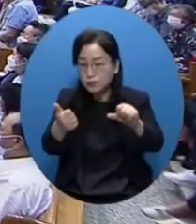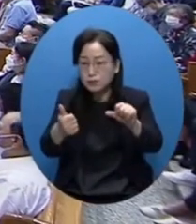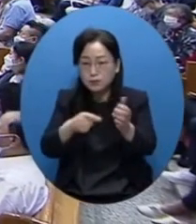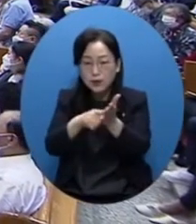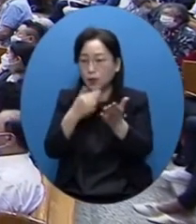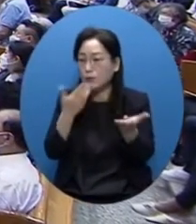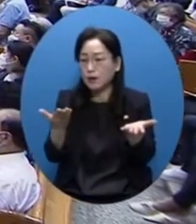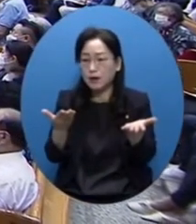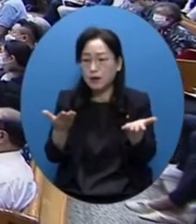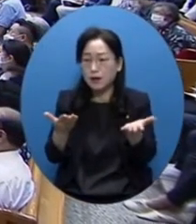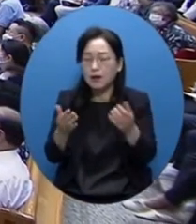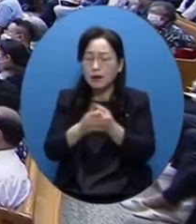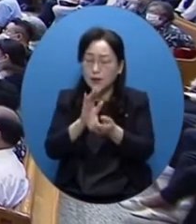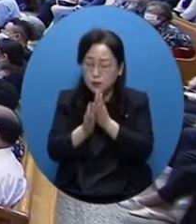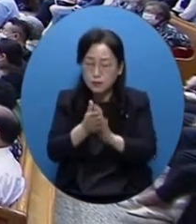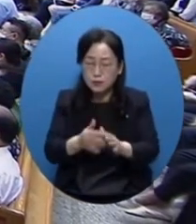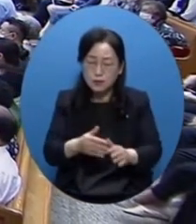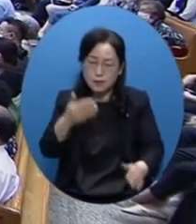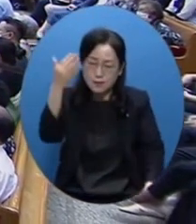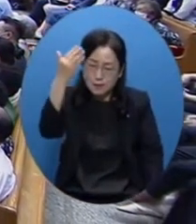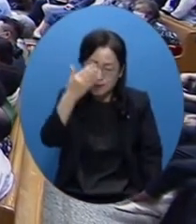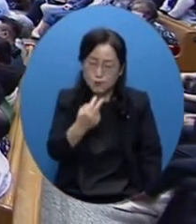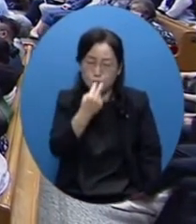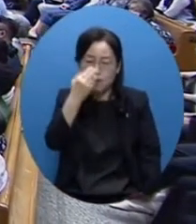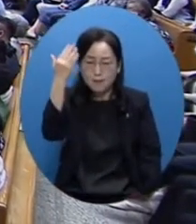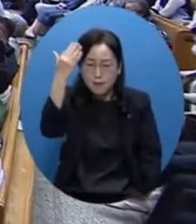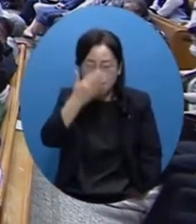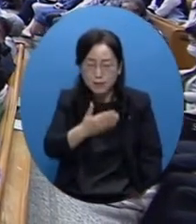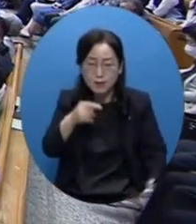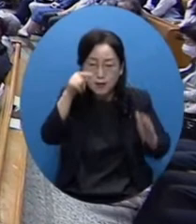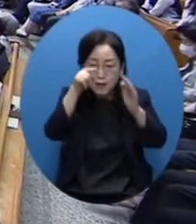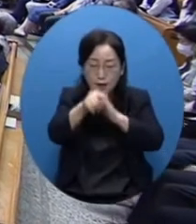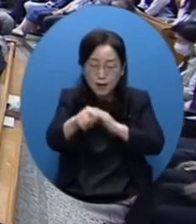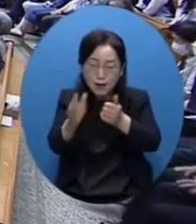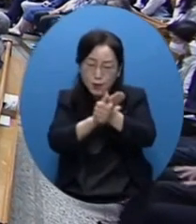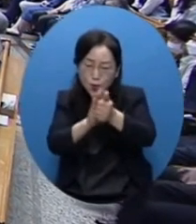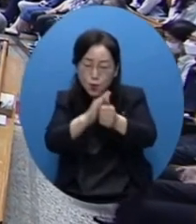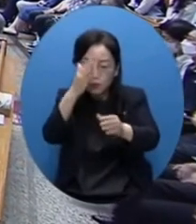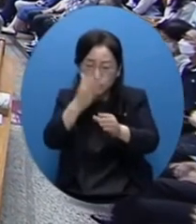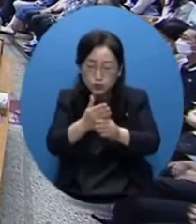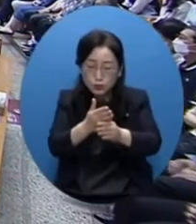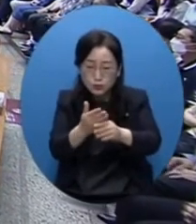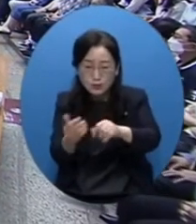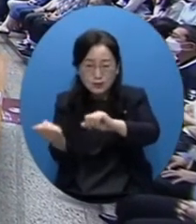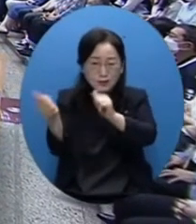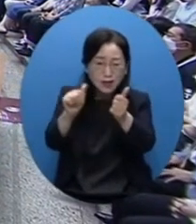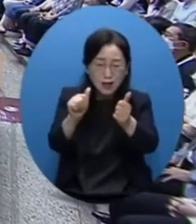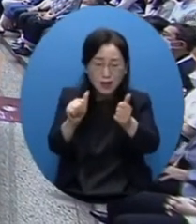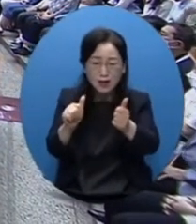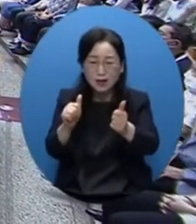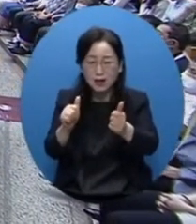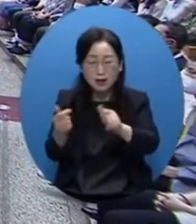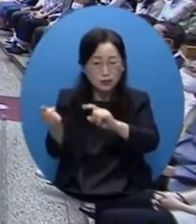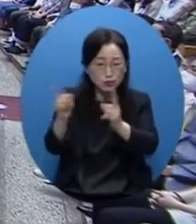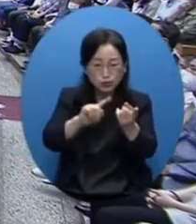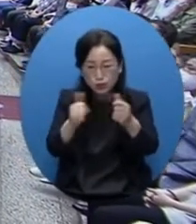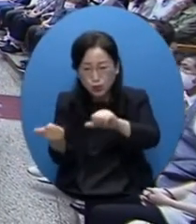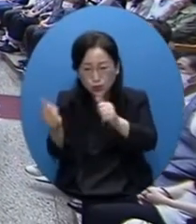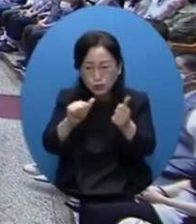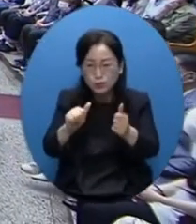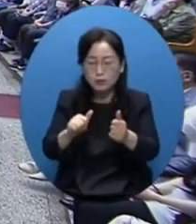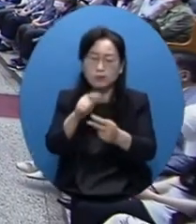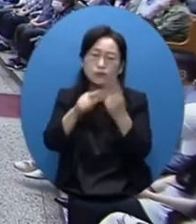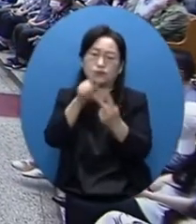조금 것에 가서 용 하다가 건강 했지만 살아나고 건 가지 않은 것은 암 죽는 것이 유일한 치료법